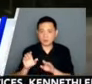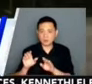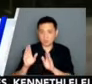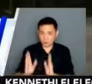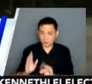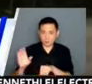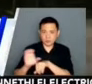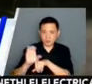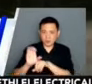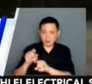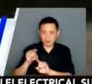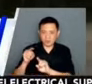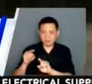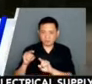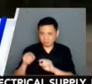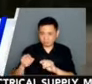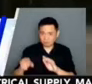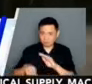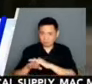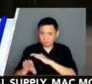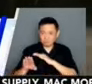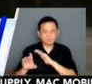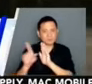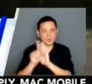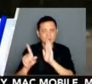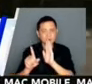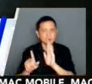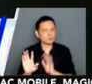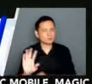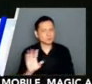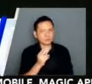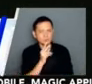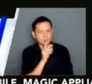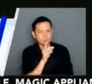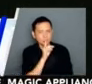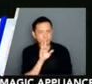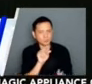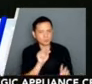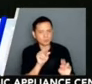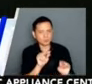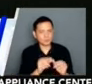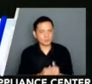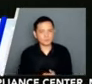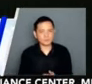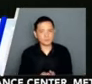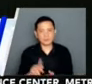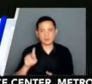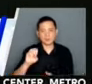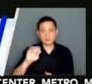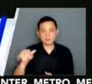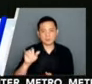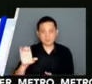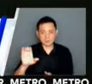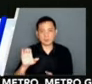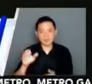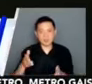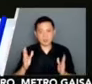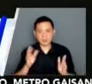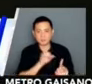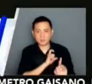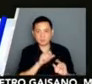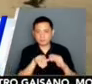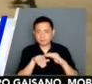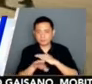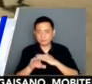araw, ilang mga hindi pa nakikilalang tao ang ineskorta ng PNP papasok ng KOJC Cathedral. Pero ayon sa Pro 11, wala